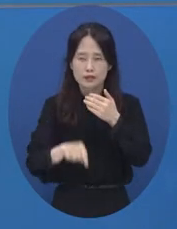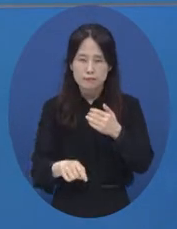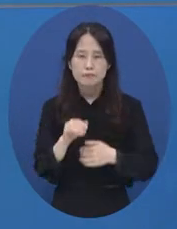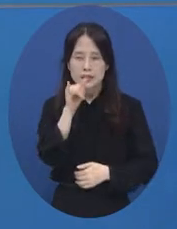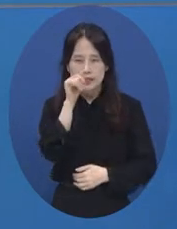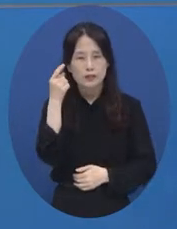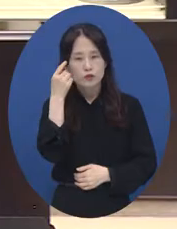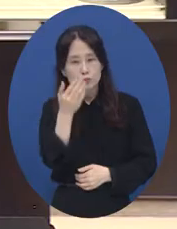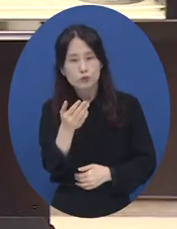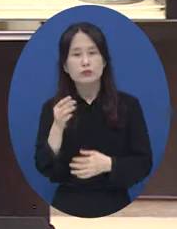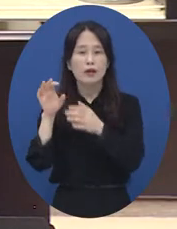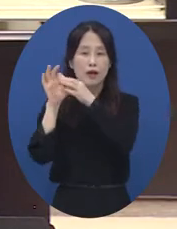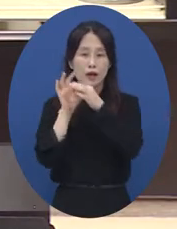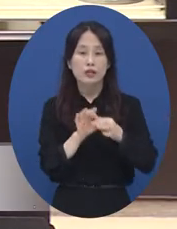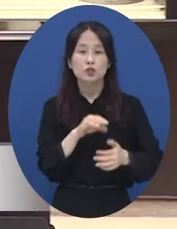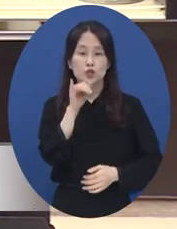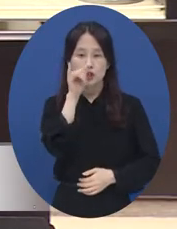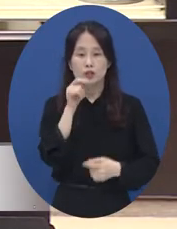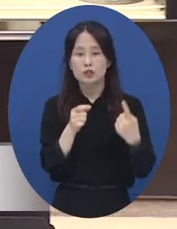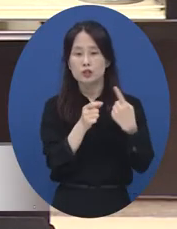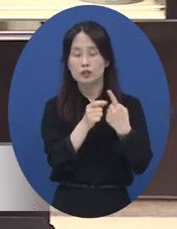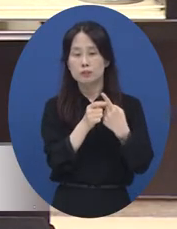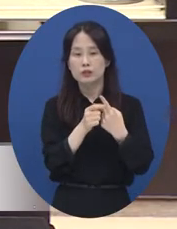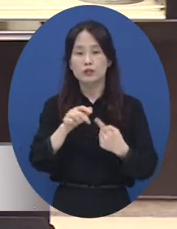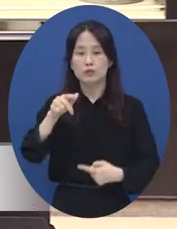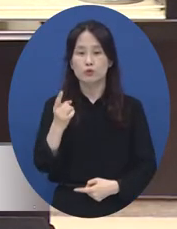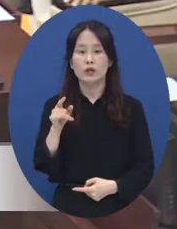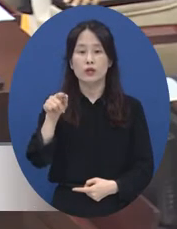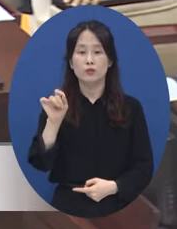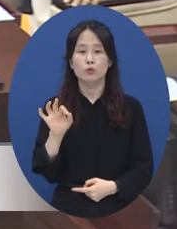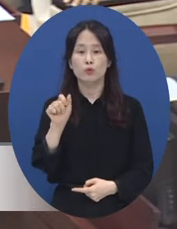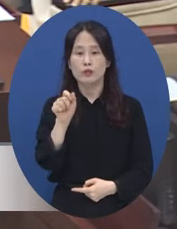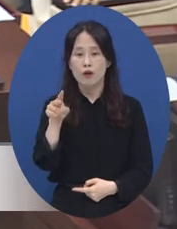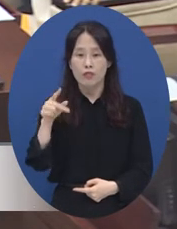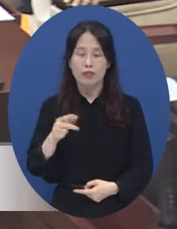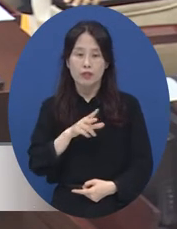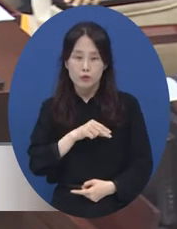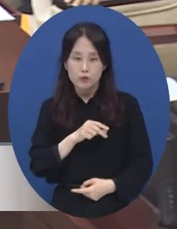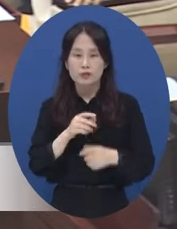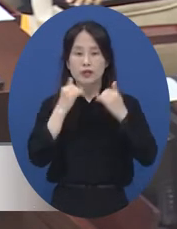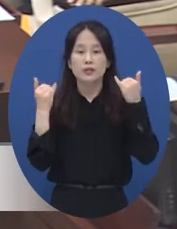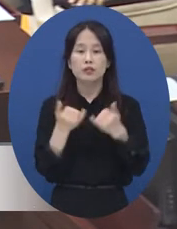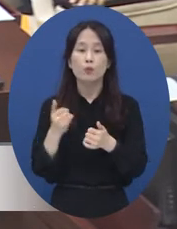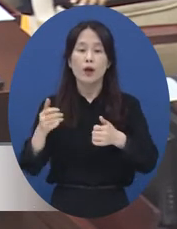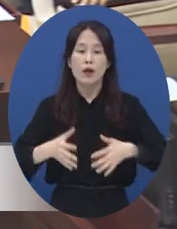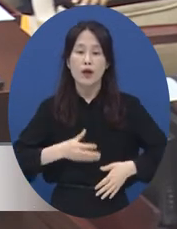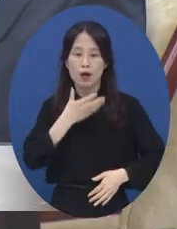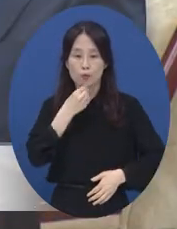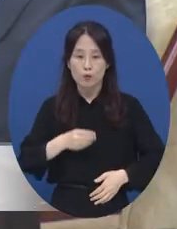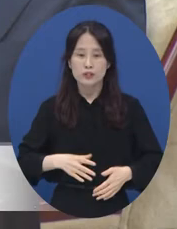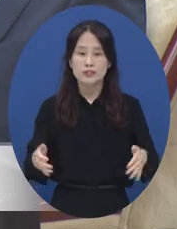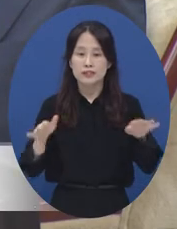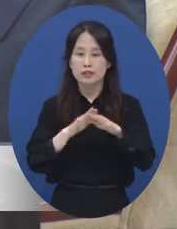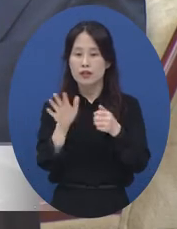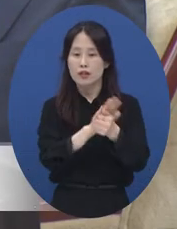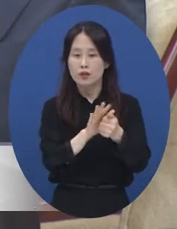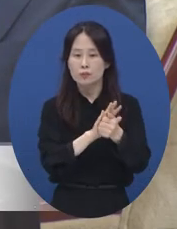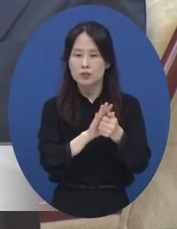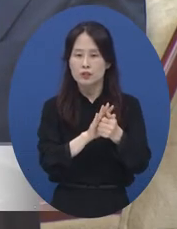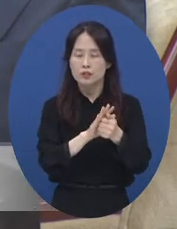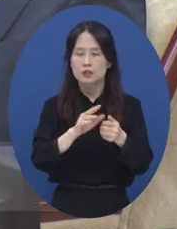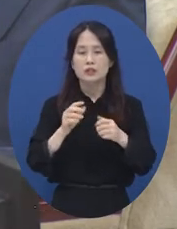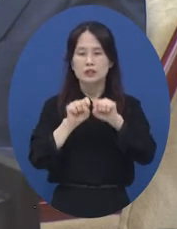이어졌습니다 첫 질의에 나선 최종현 회원은 경기도 형 사회복지시설 서비스 품질관리 인증 체계